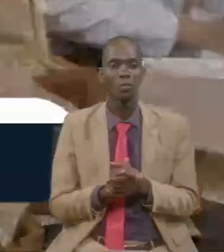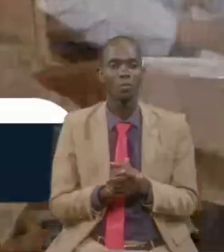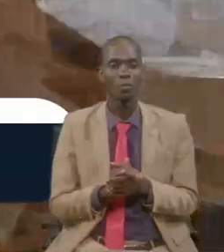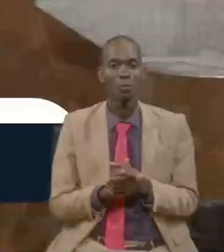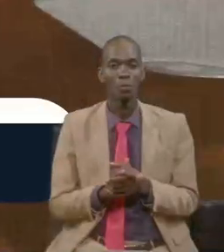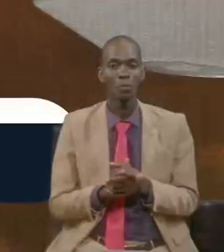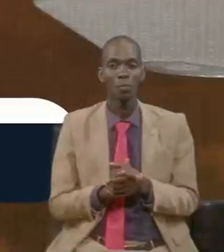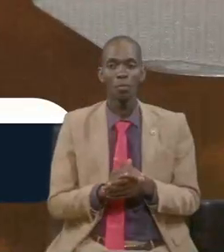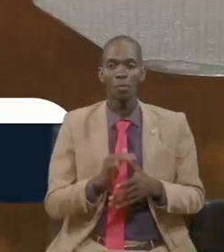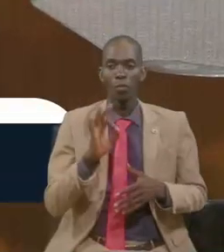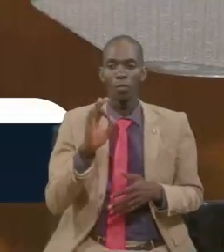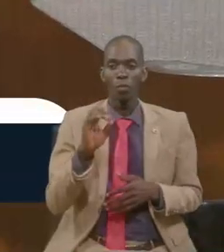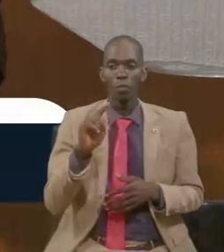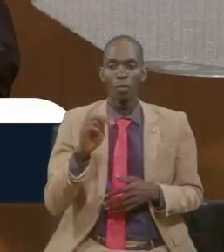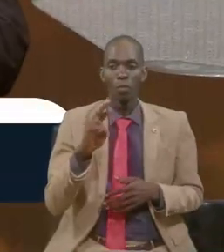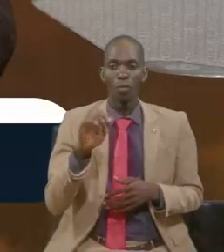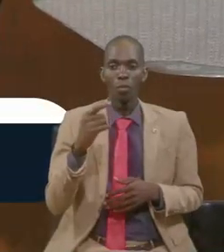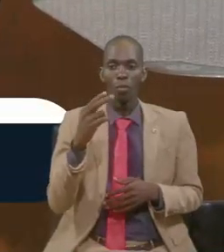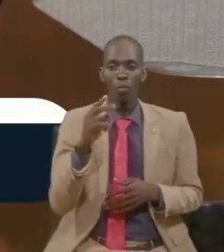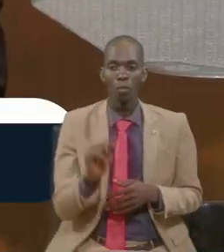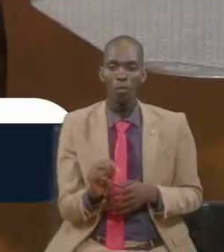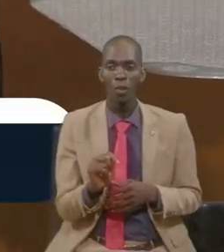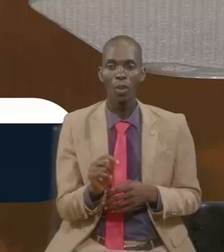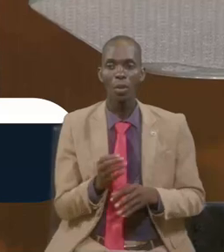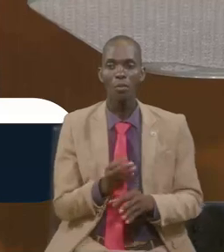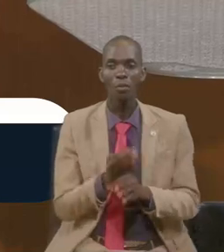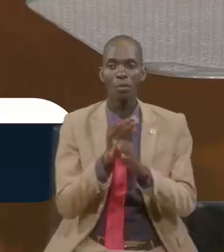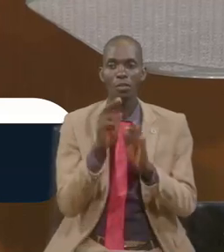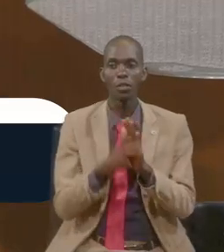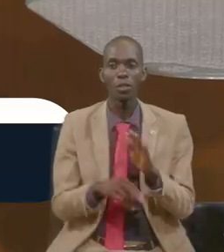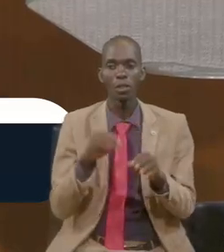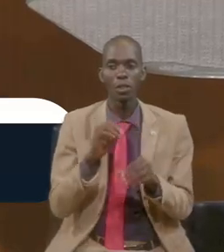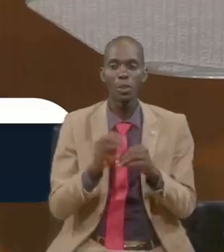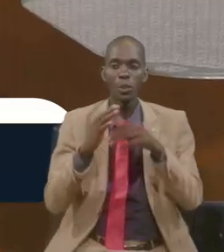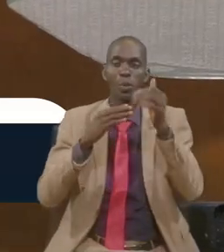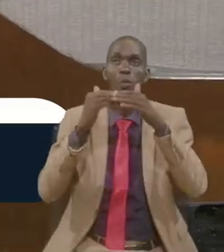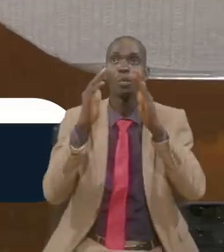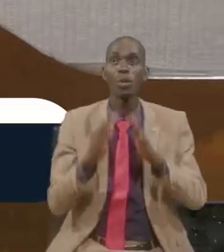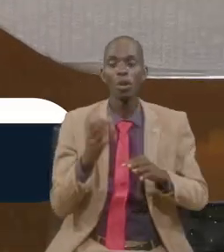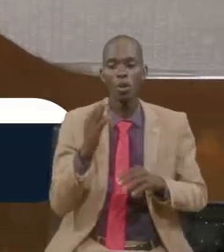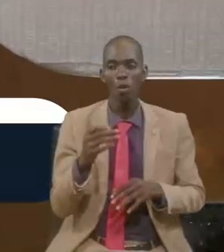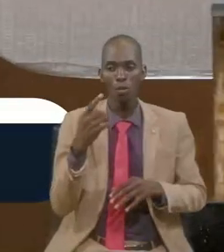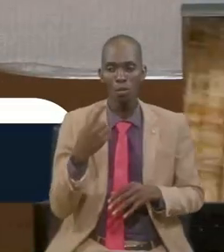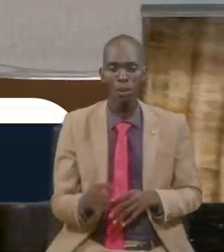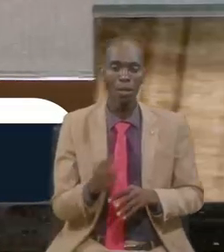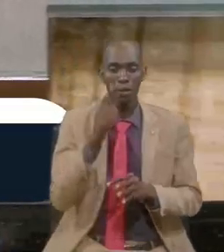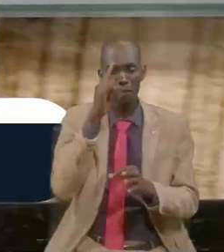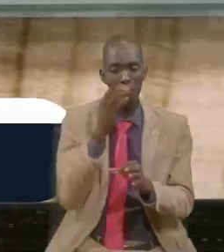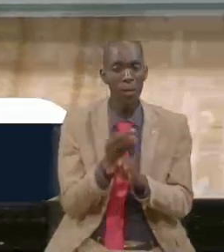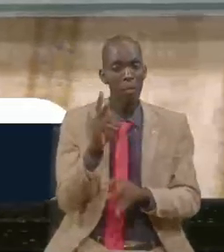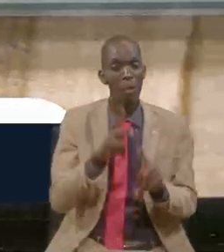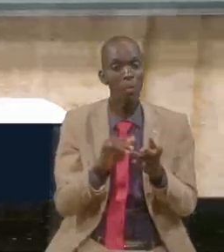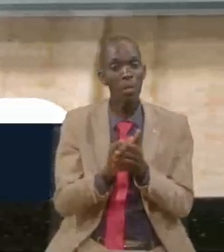voir ici la fidélité franche dans les bâtisseurs de la foi. Ceux qui sont appelés